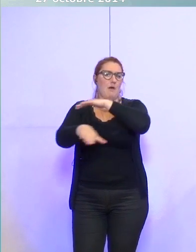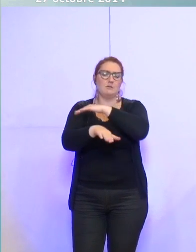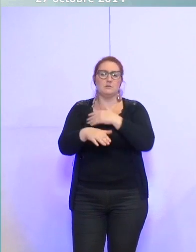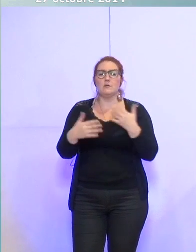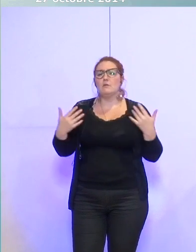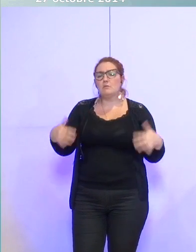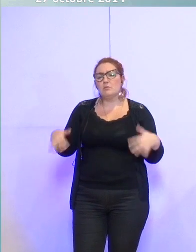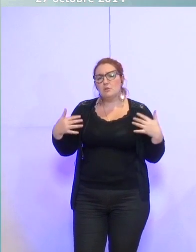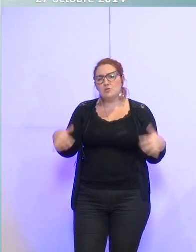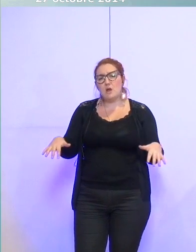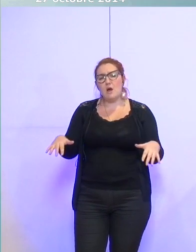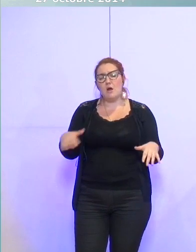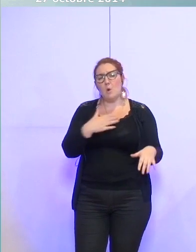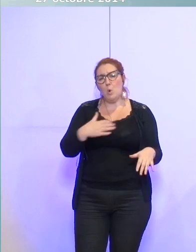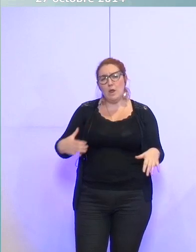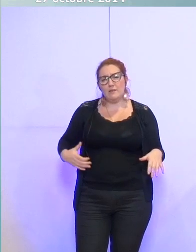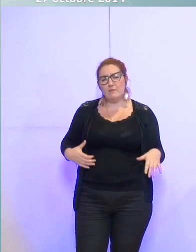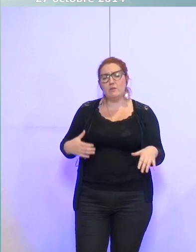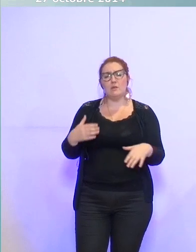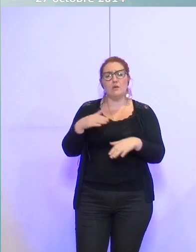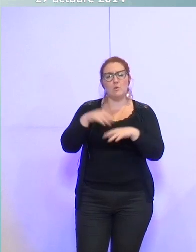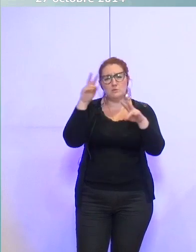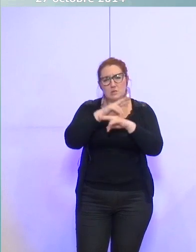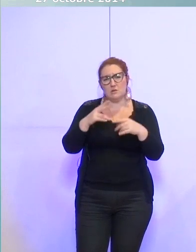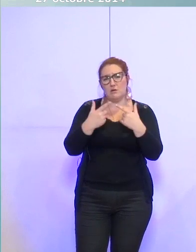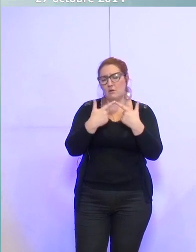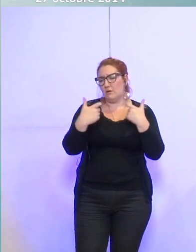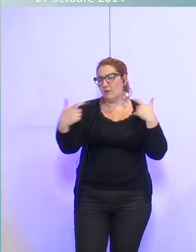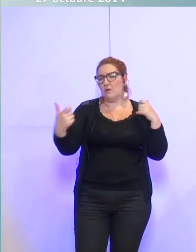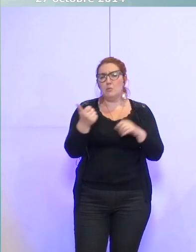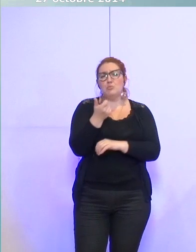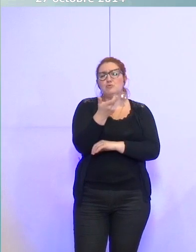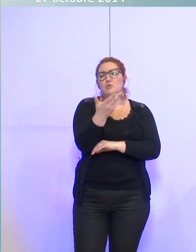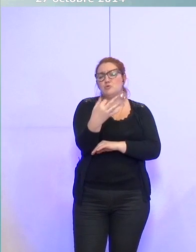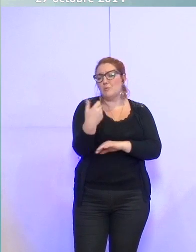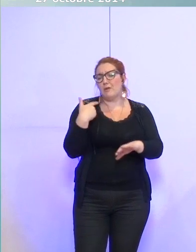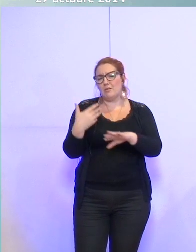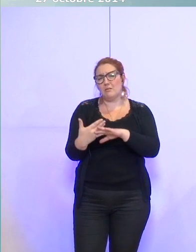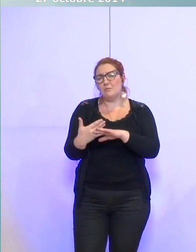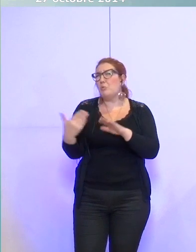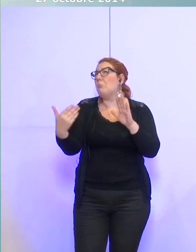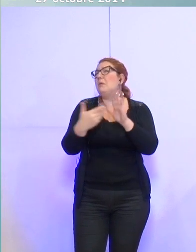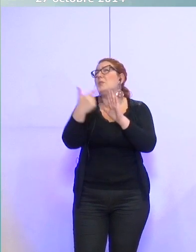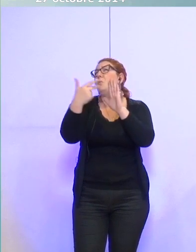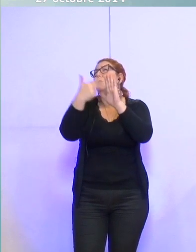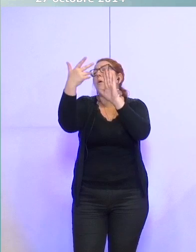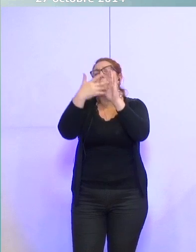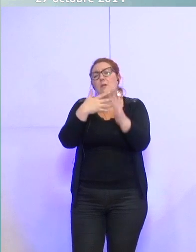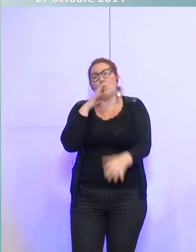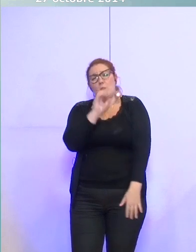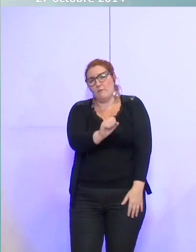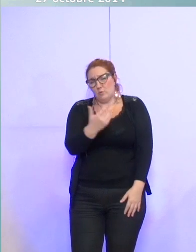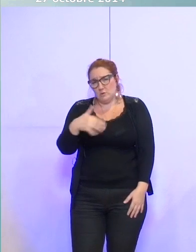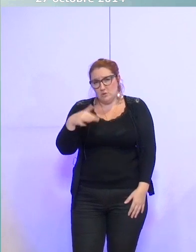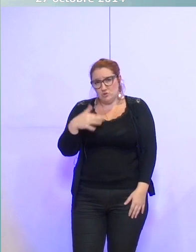plusieurs milliers de collectivités locales depuis quelques semaines, à la fois l'interrogation